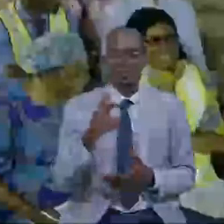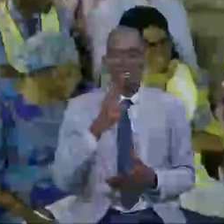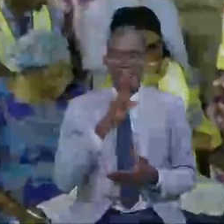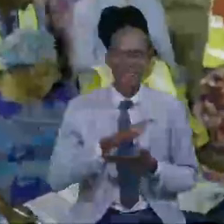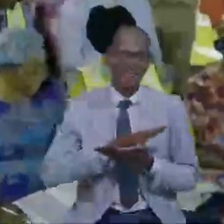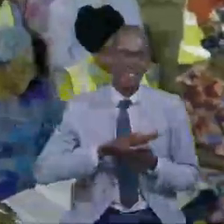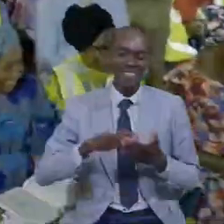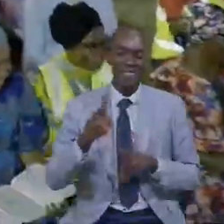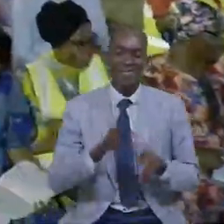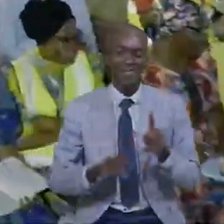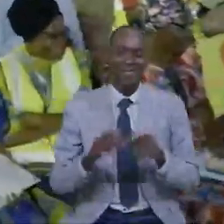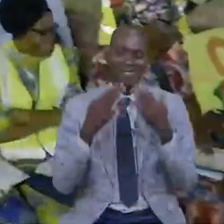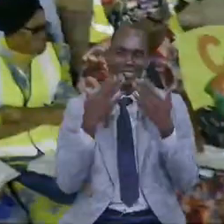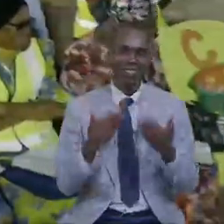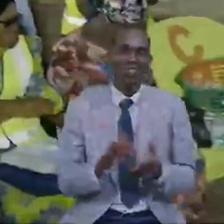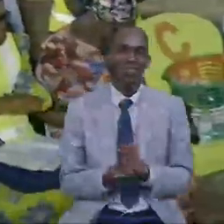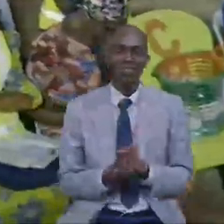vous avez des gens gentils